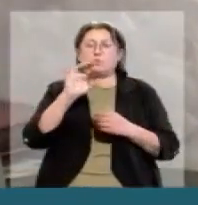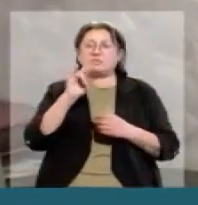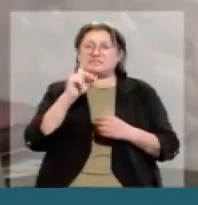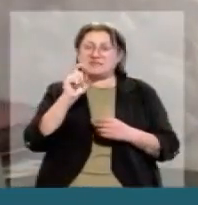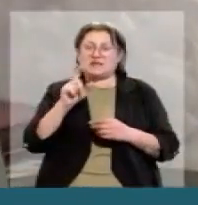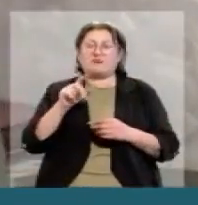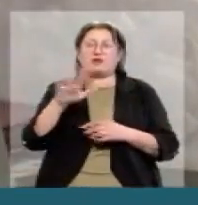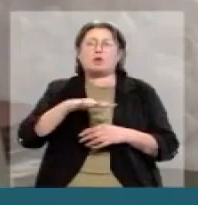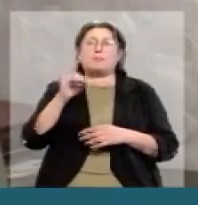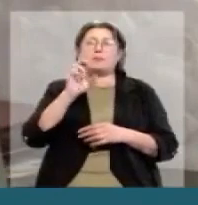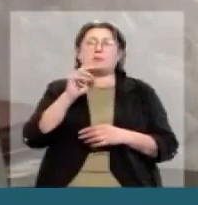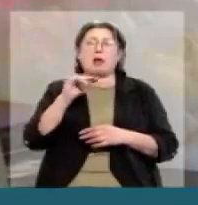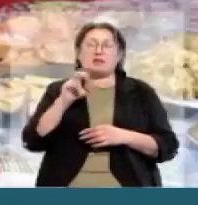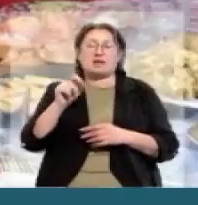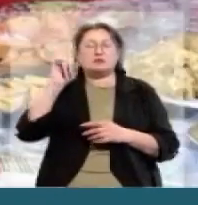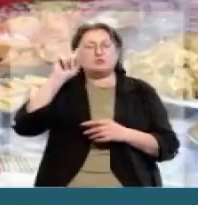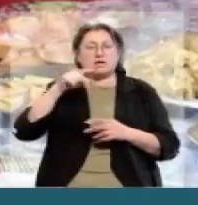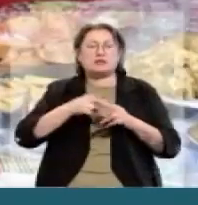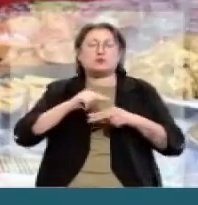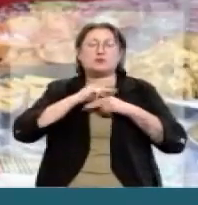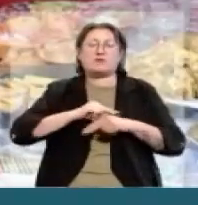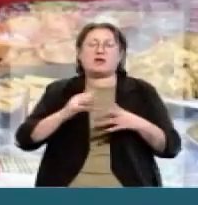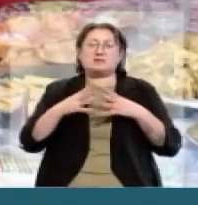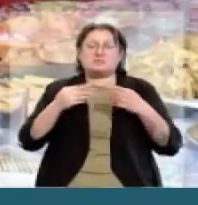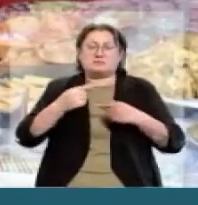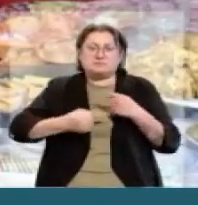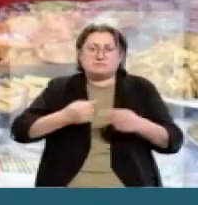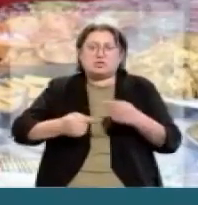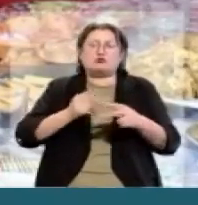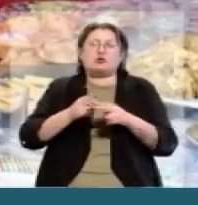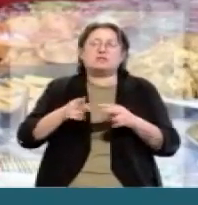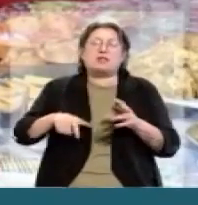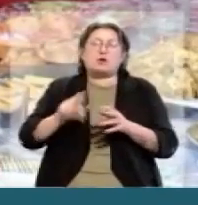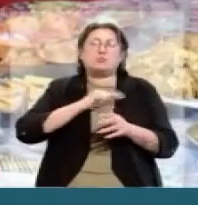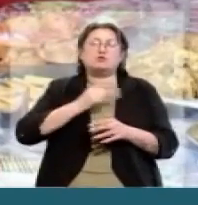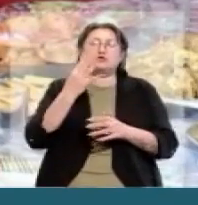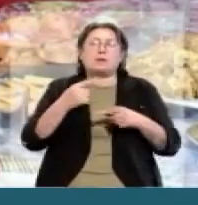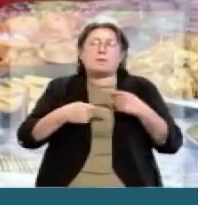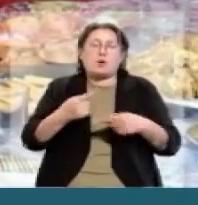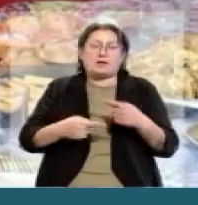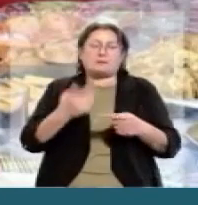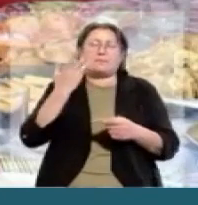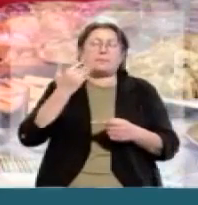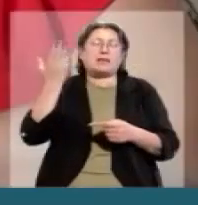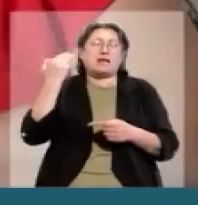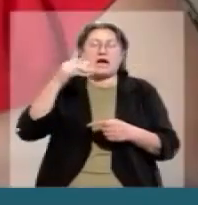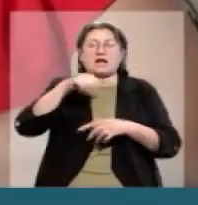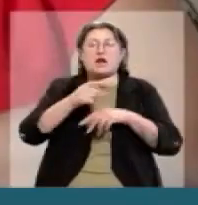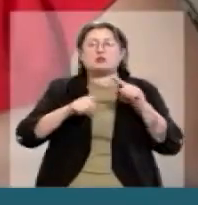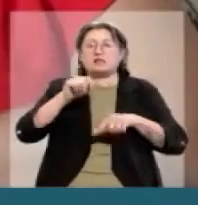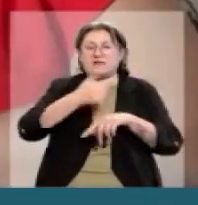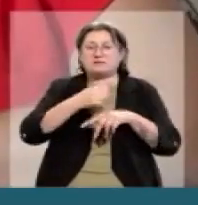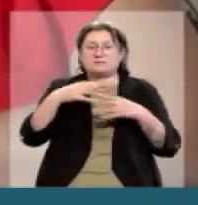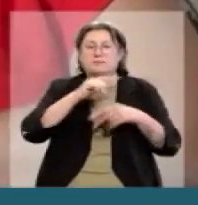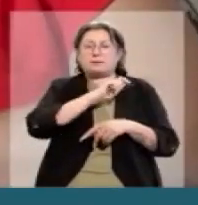Рубинских в районе Бимбета-Малина известная. Это трудовая династия. На железной дороге работает 4 поколения. Когда-то родители главы